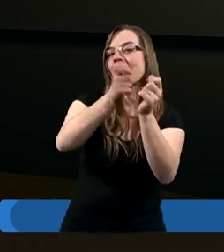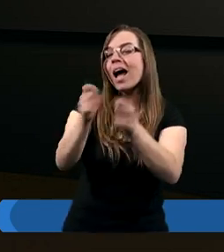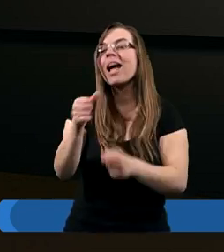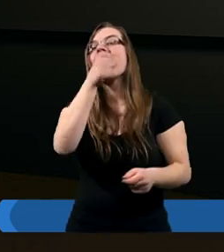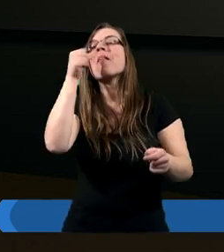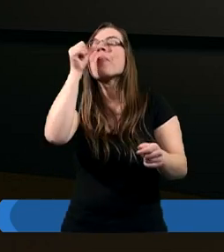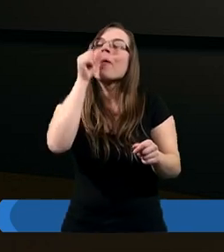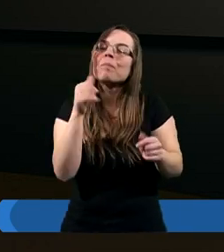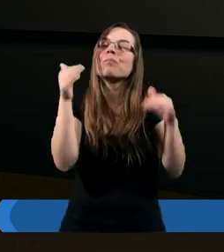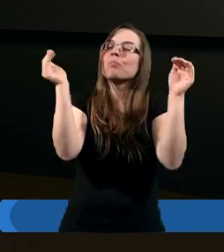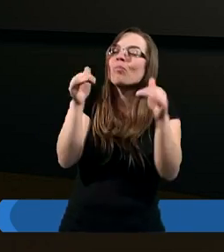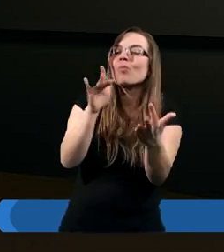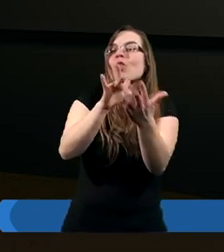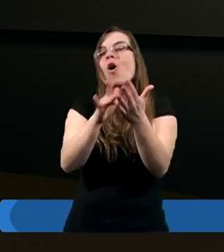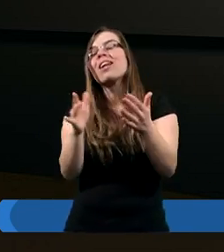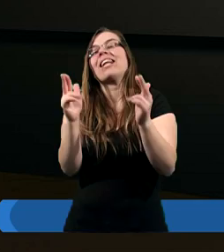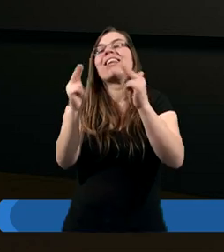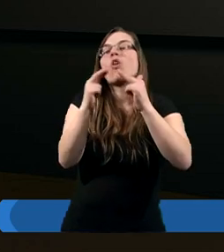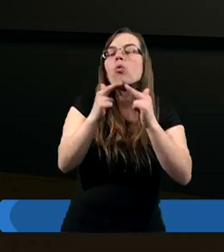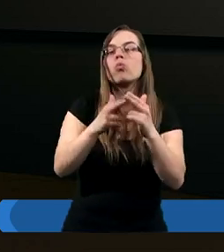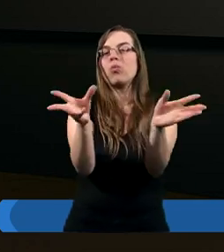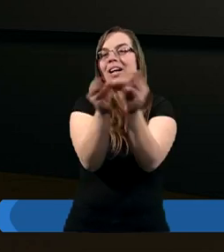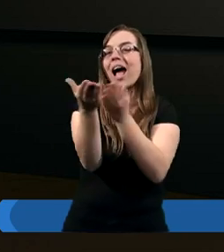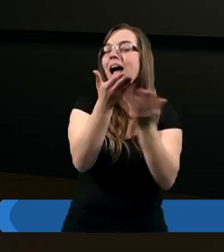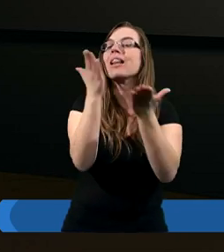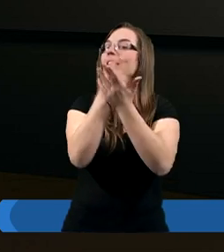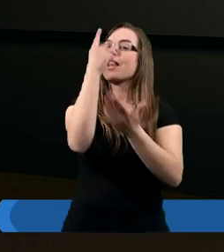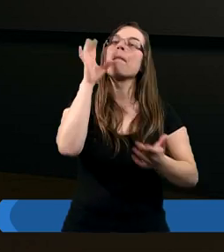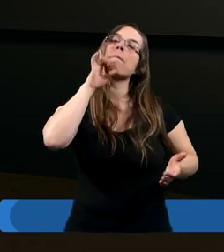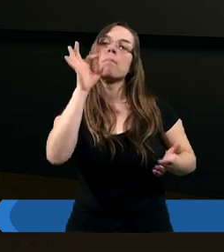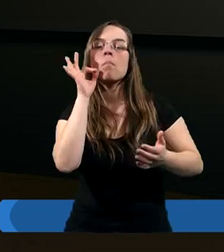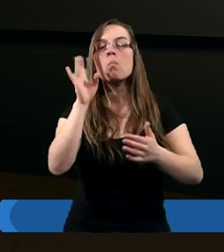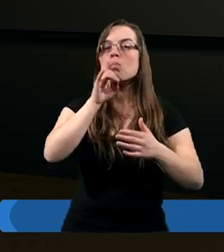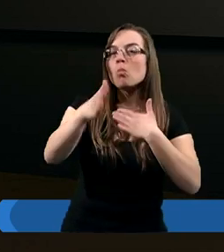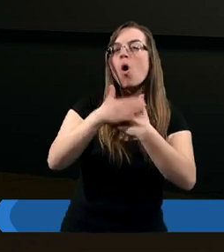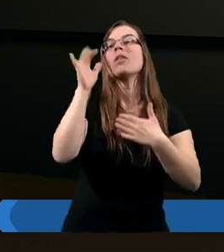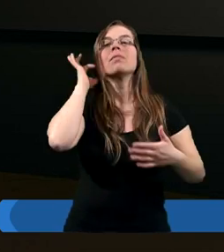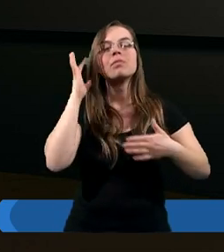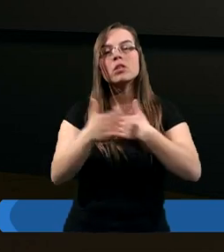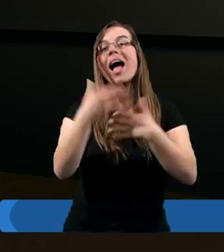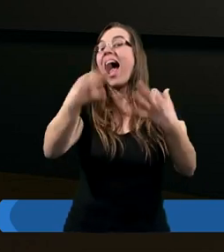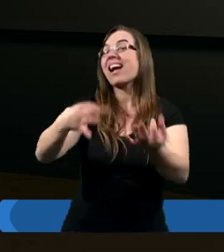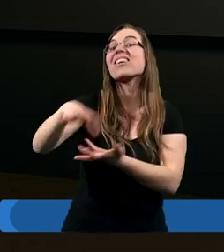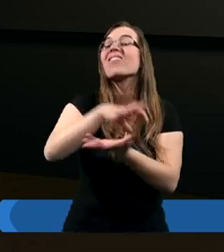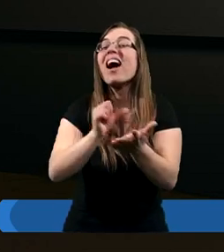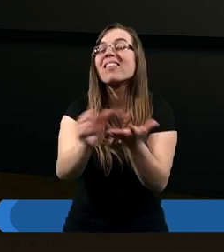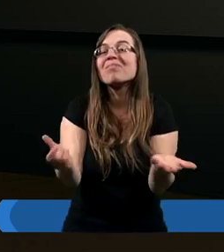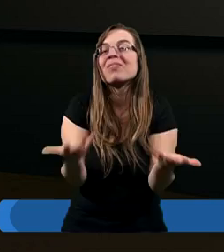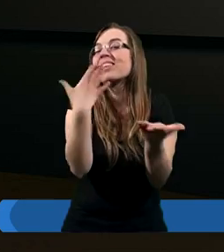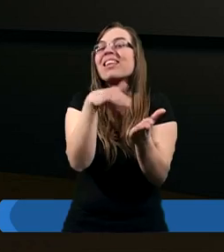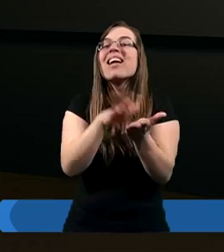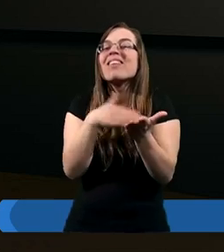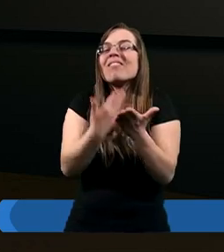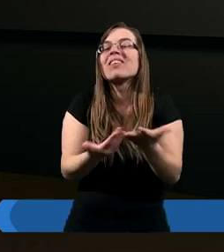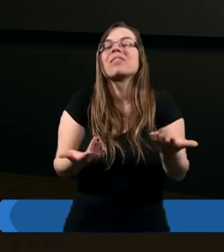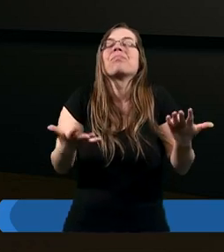tej intymności, tego dotyku, tej seksualności. I dzisiaj możemy widzieć niestety świat, który